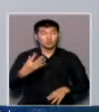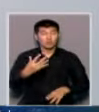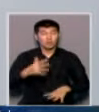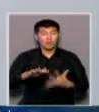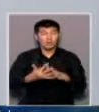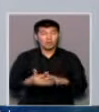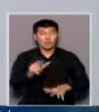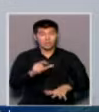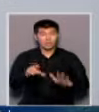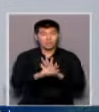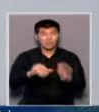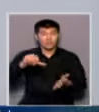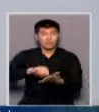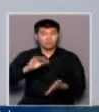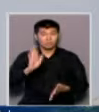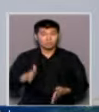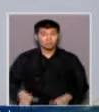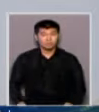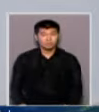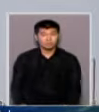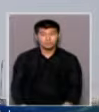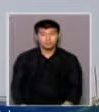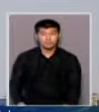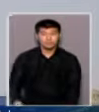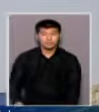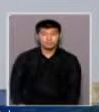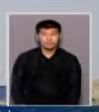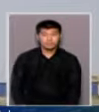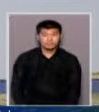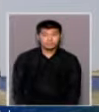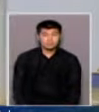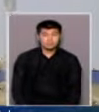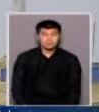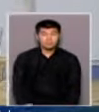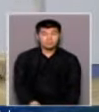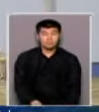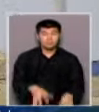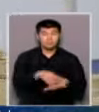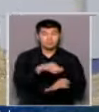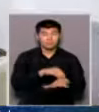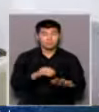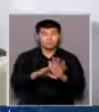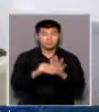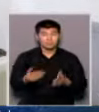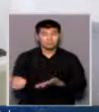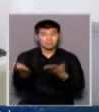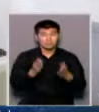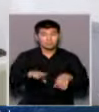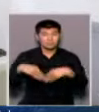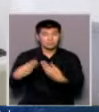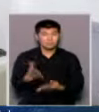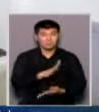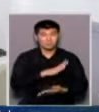астам ауыл тұрғыны сайлауға қатысатын болады. Қазіргі уақытта сайлаушыларға назарына шақыру билеттері